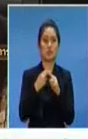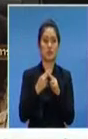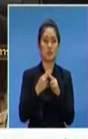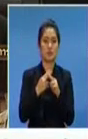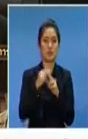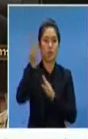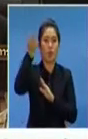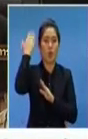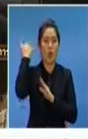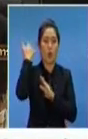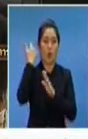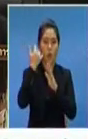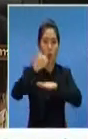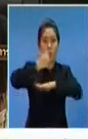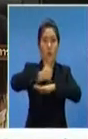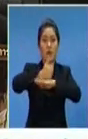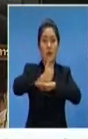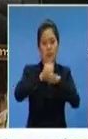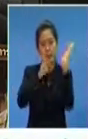าราชการจังหวัดยะลาเรียนเชิญค่ะ